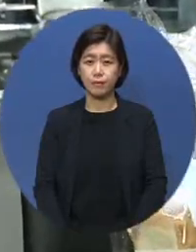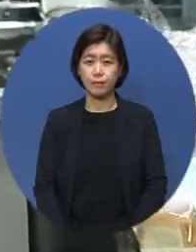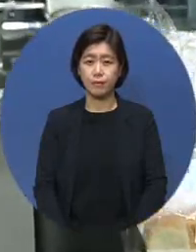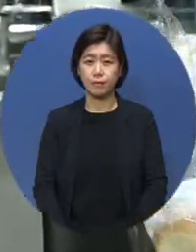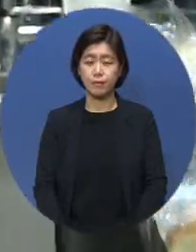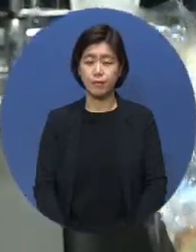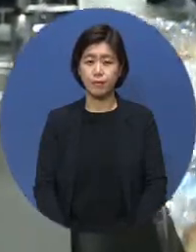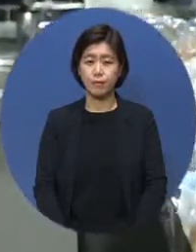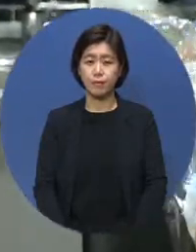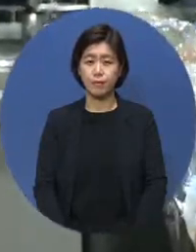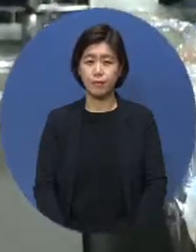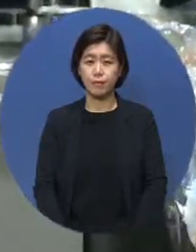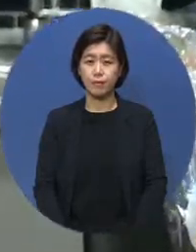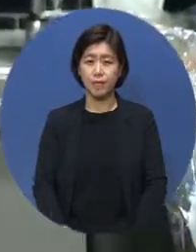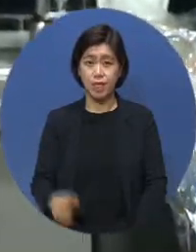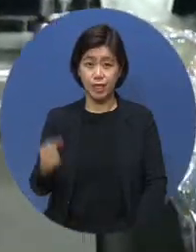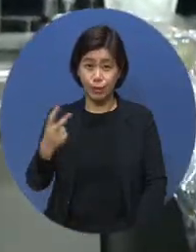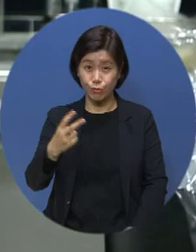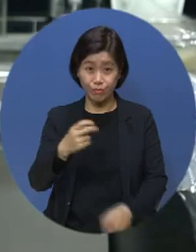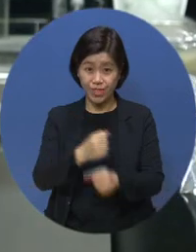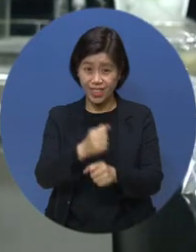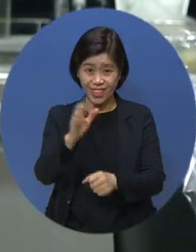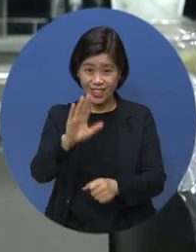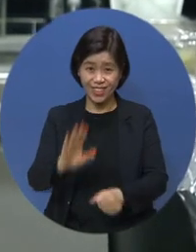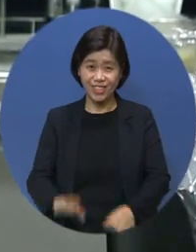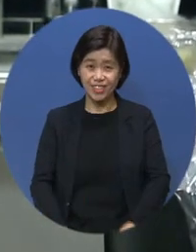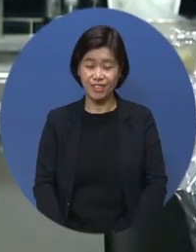아 잘 안 했어요